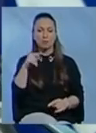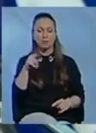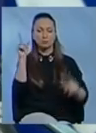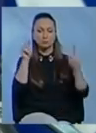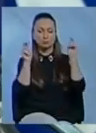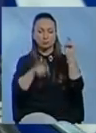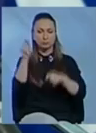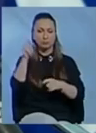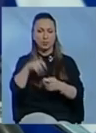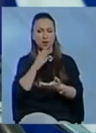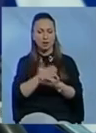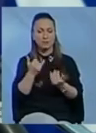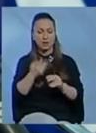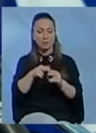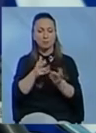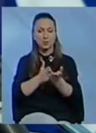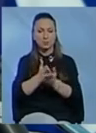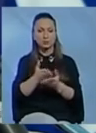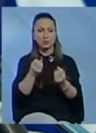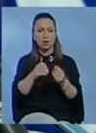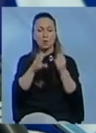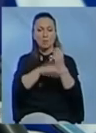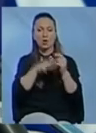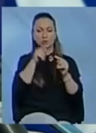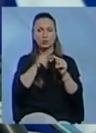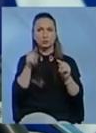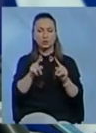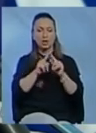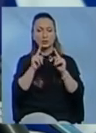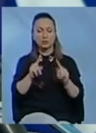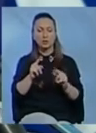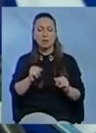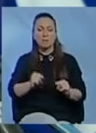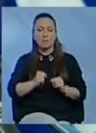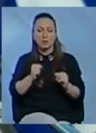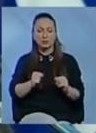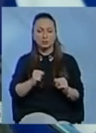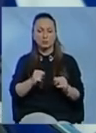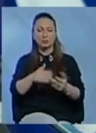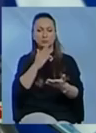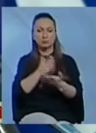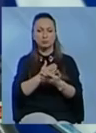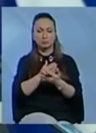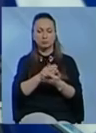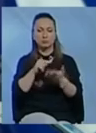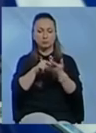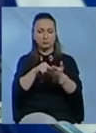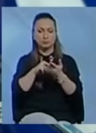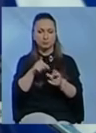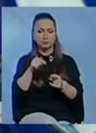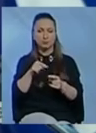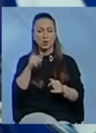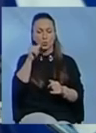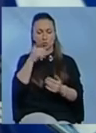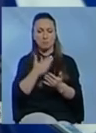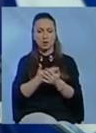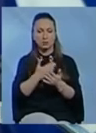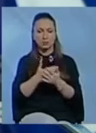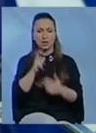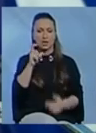ვიზიტორი ყავდა. ამ მიმართულებითაც ბოლო წლებში განსაკუთრებით მაქსიმალურად ხორციელდებოდა დივერსიფიცირება. გუშინ